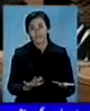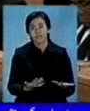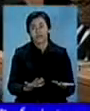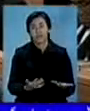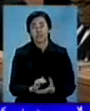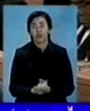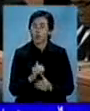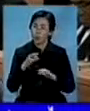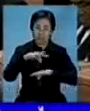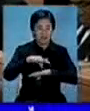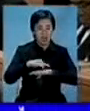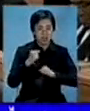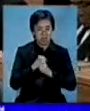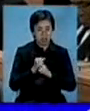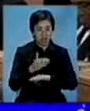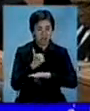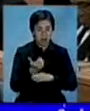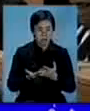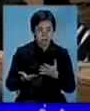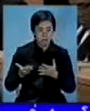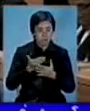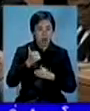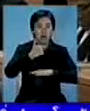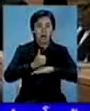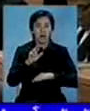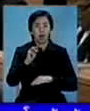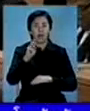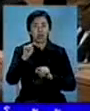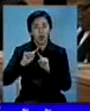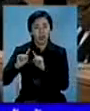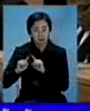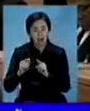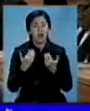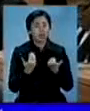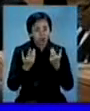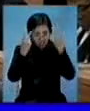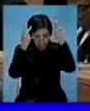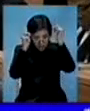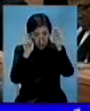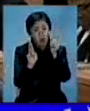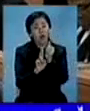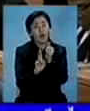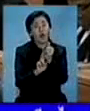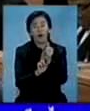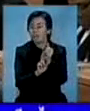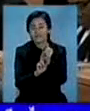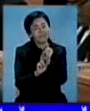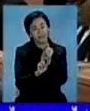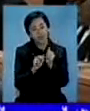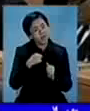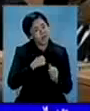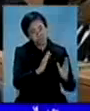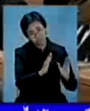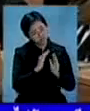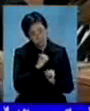ไพบูลย์ในตำแหน่งทางการเมืองเป็นรัฐมนตรีหลายสมัยเวลานี้เป็นรองนายกผมทำอย่างท่านไม่ได้ผ